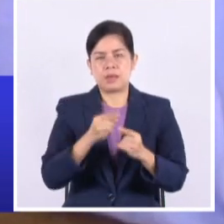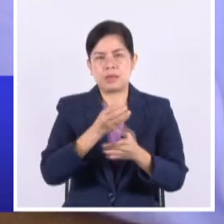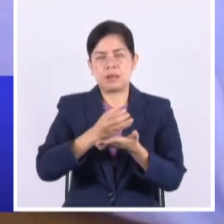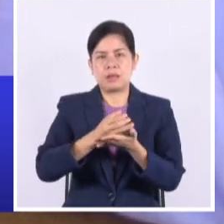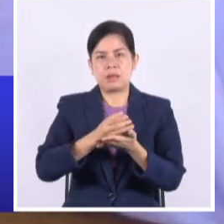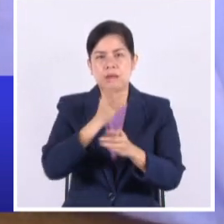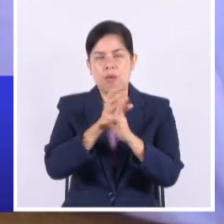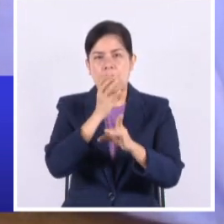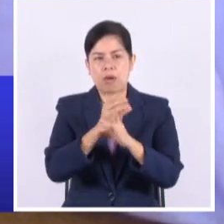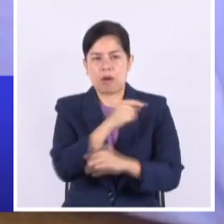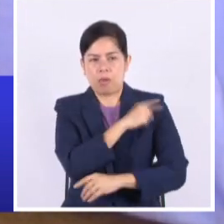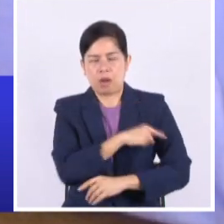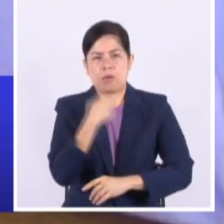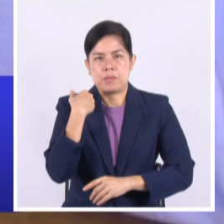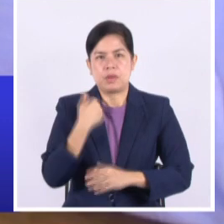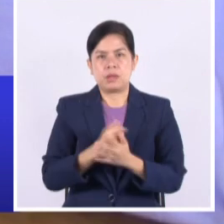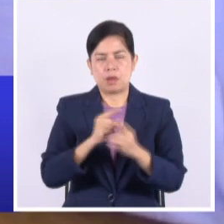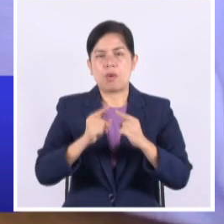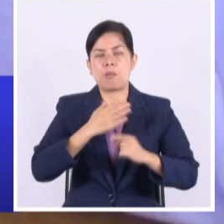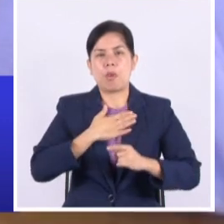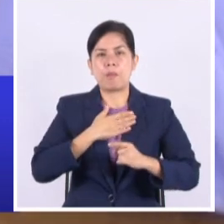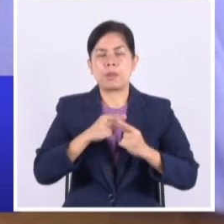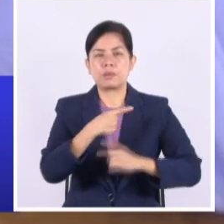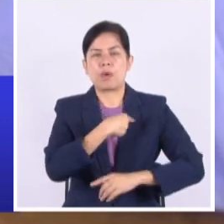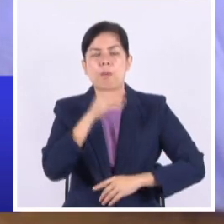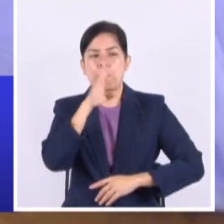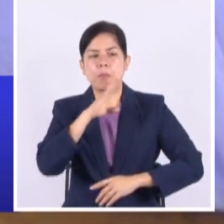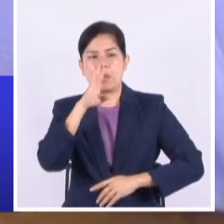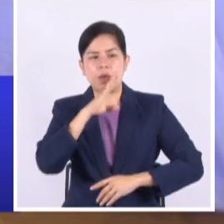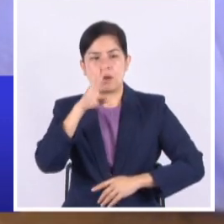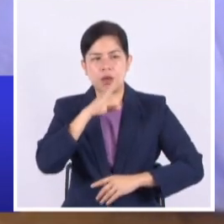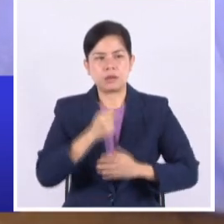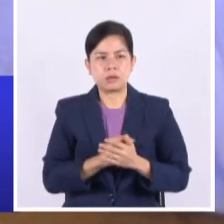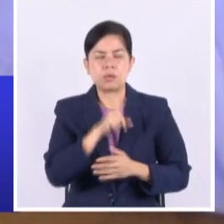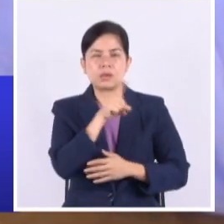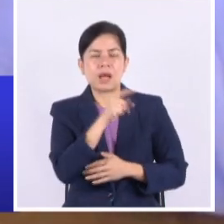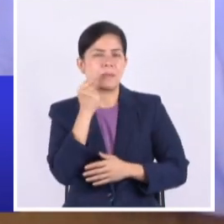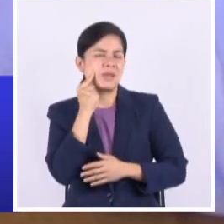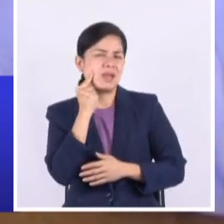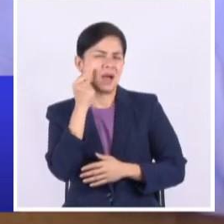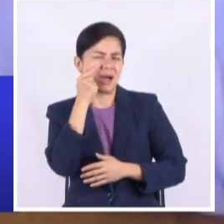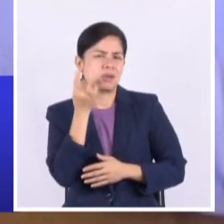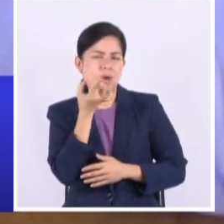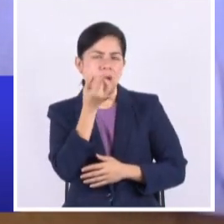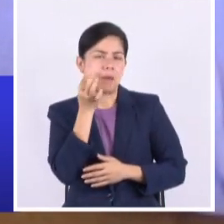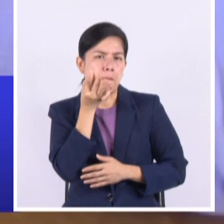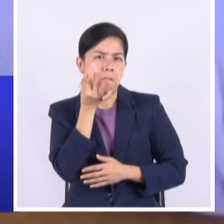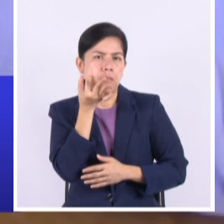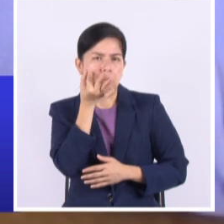จริงผมกินเบียร์อ๋อ ครับแผลที่หน้านี่โดนอะไรมาครับคุณตา โดนจ